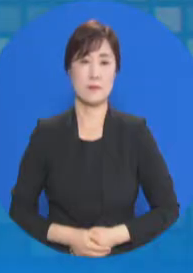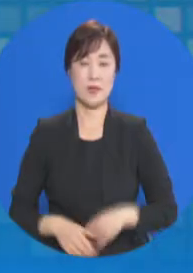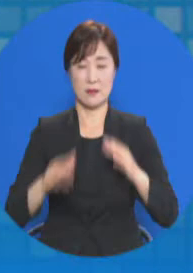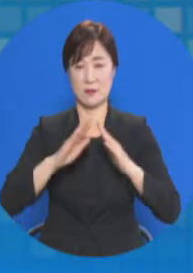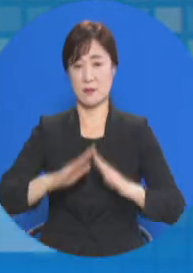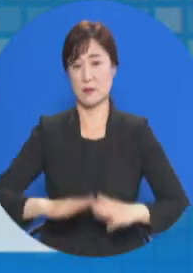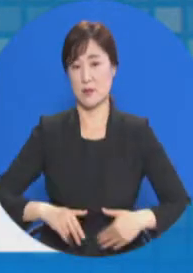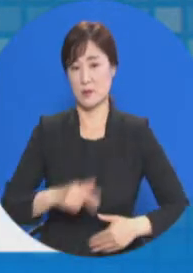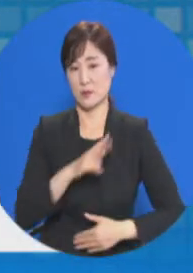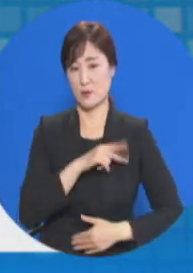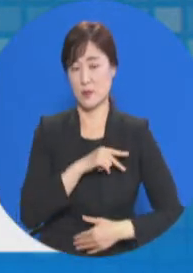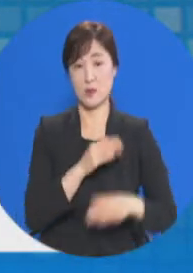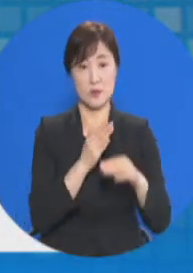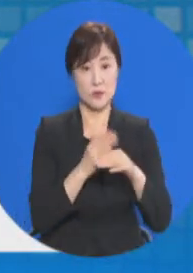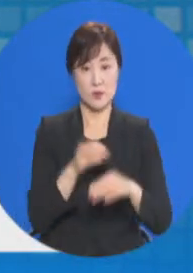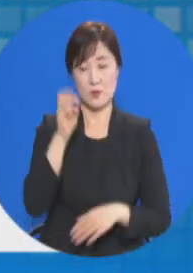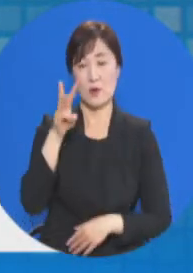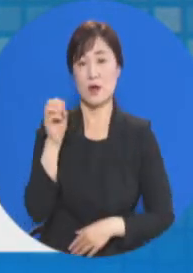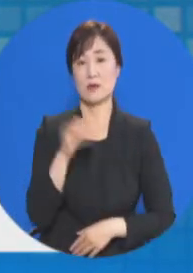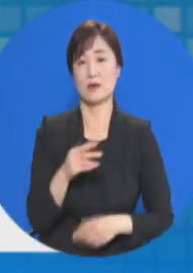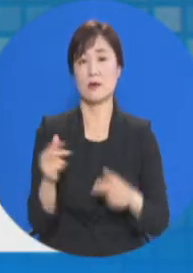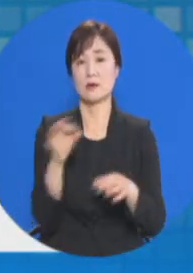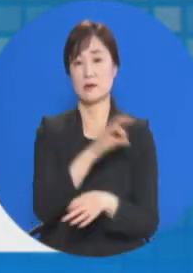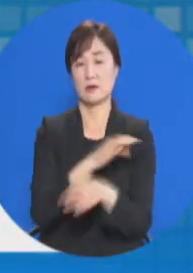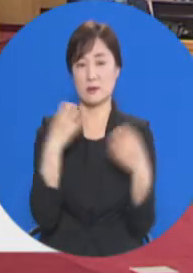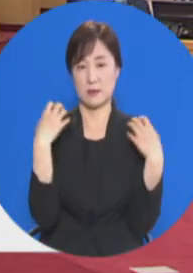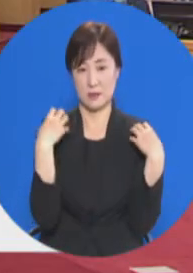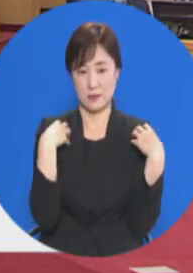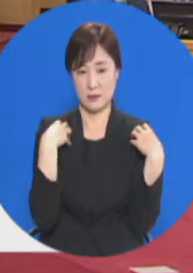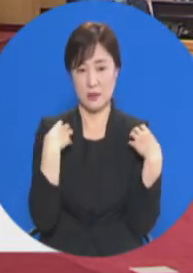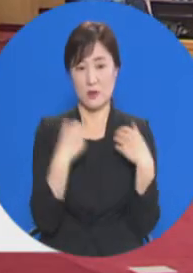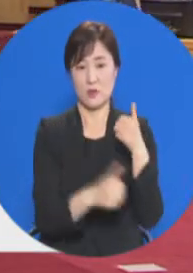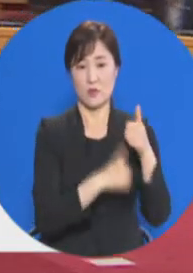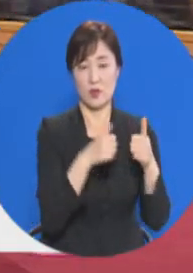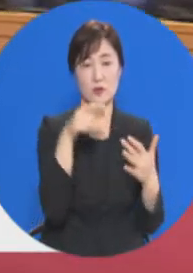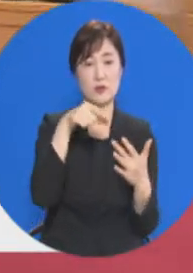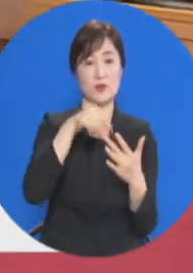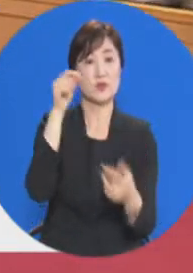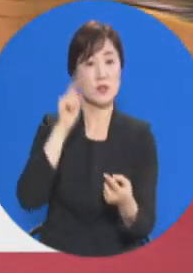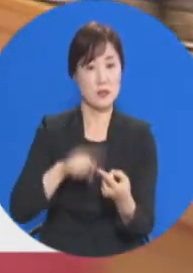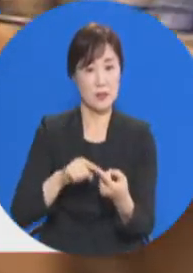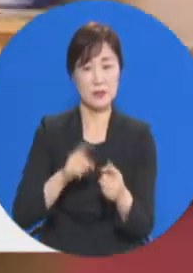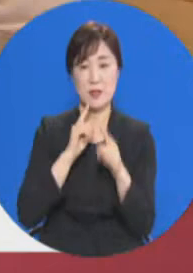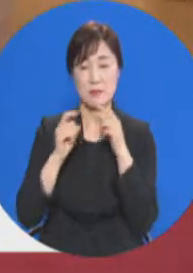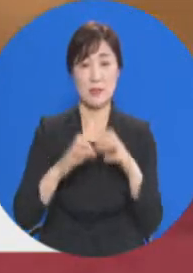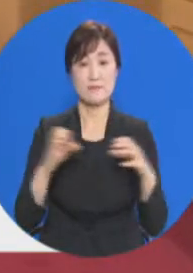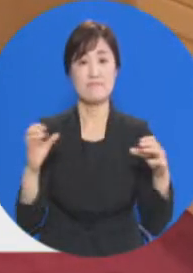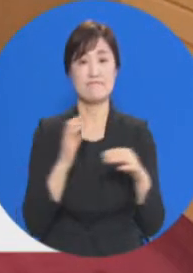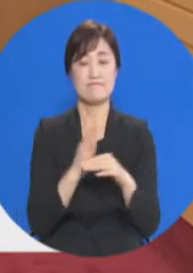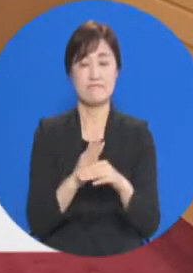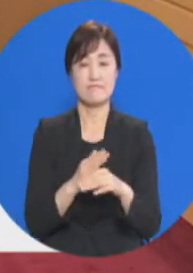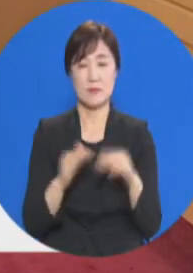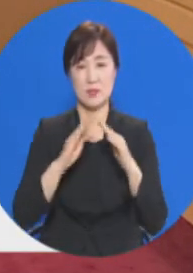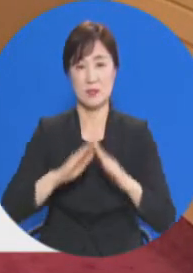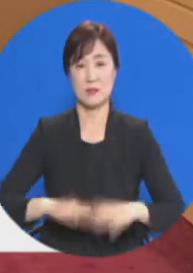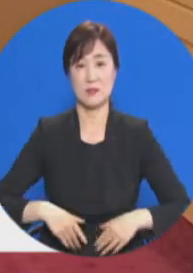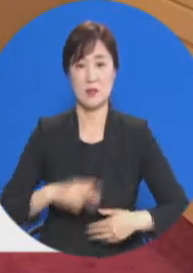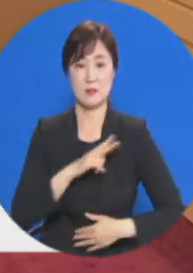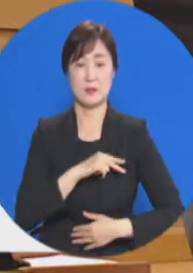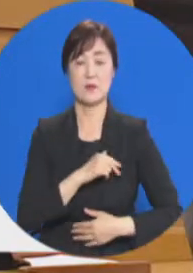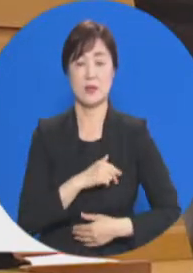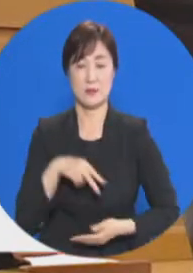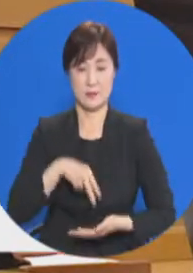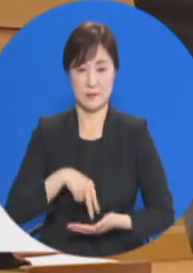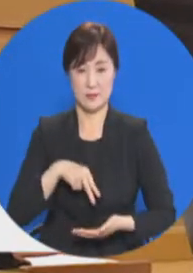전라남도 의원 가운데 광양경제청 조합위원 추천을 둘러싸고 논란이 일고 있습니다. 전남도의회 임종기